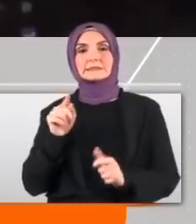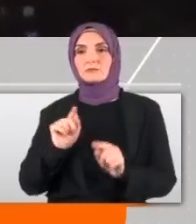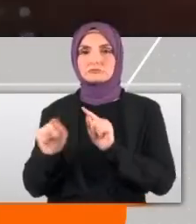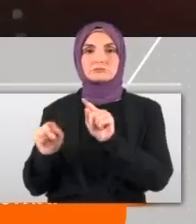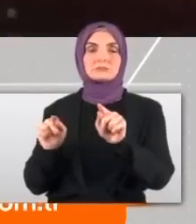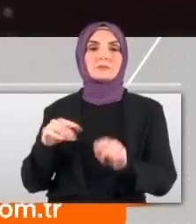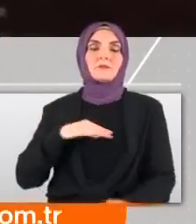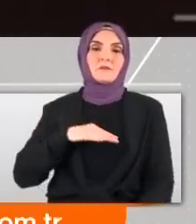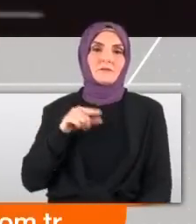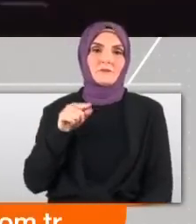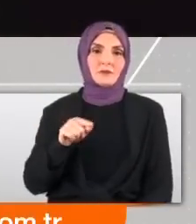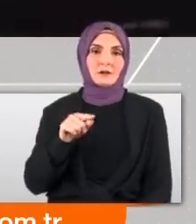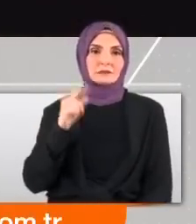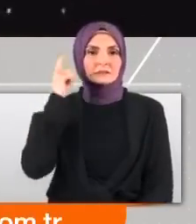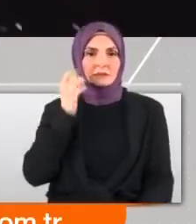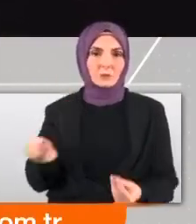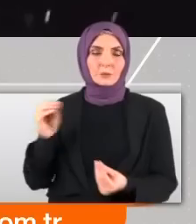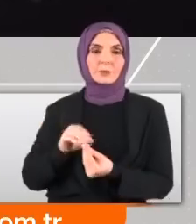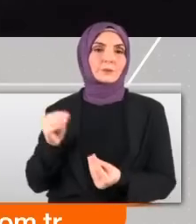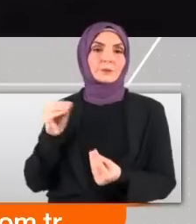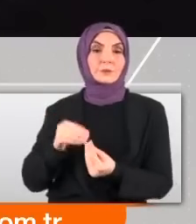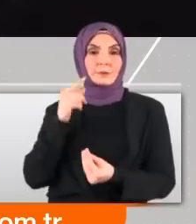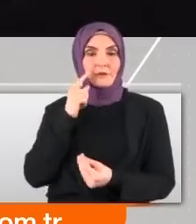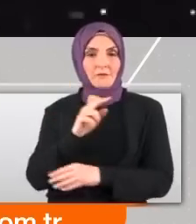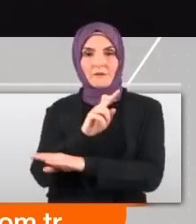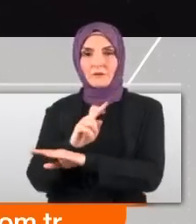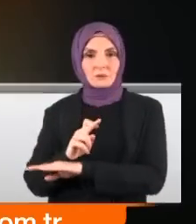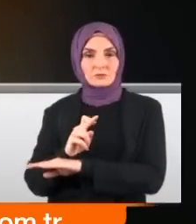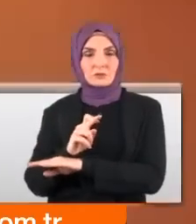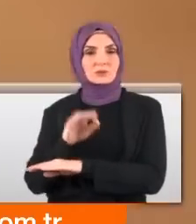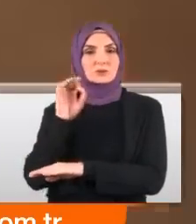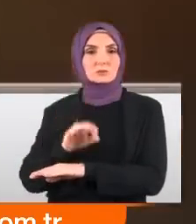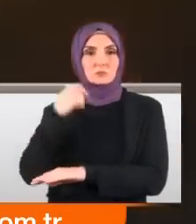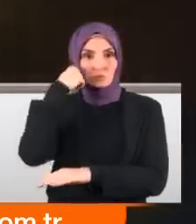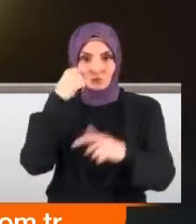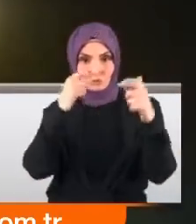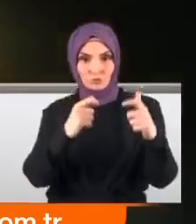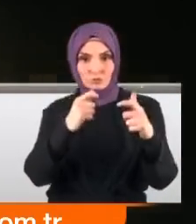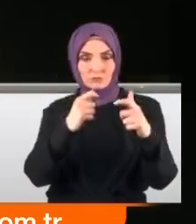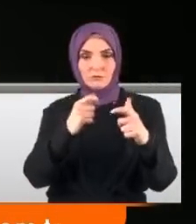Tatmin olmayan İsrail füzelerini bu kez de Suriye'ye çevirdi.